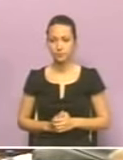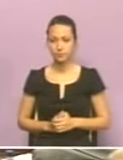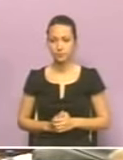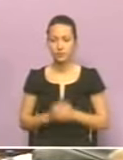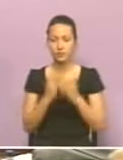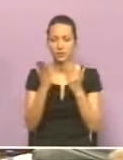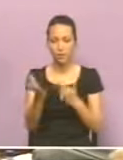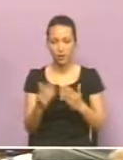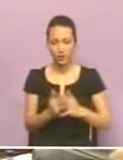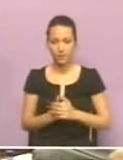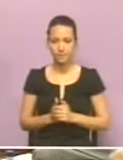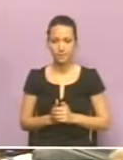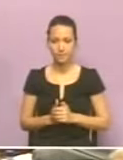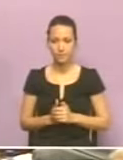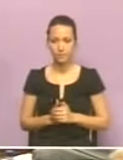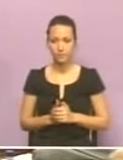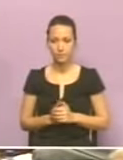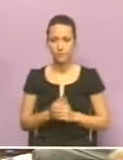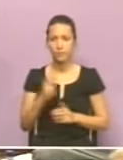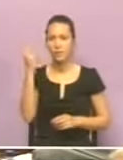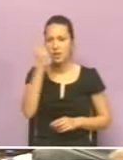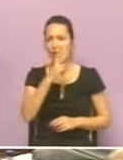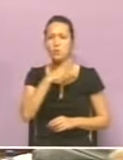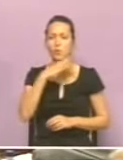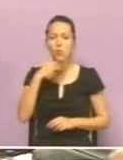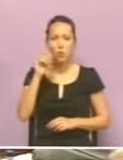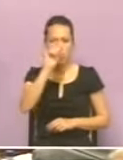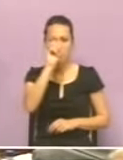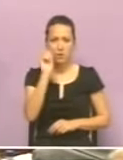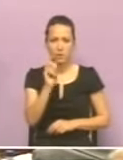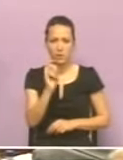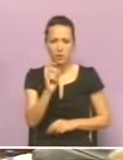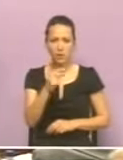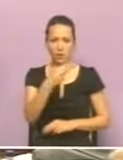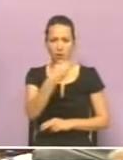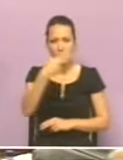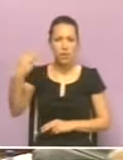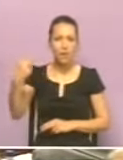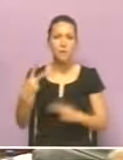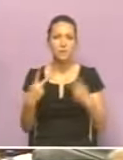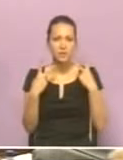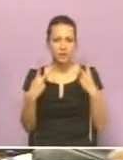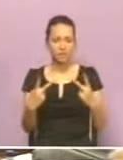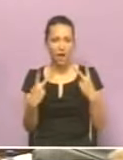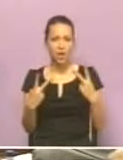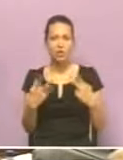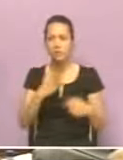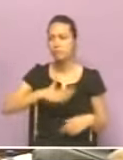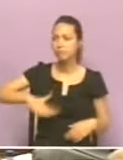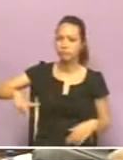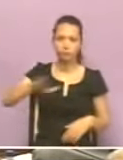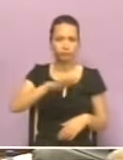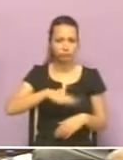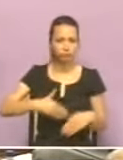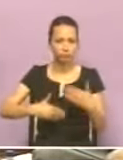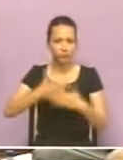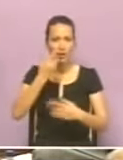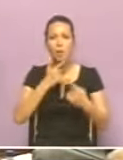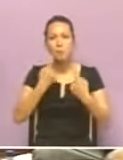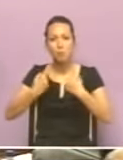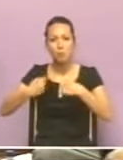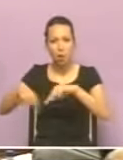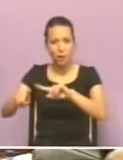Izvolite. Razumem da je bilo puno pitanja. Tema, naravno, izuzetno važna za čitav naš grad i za posebno